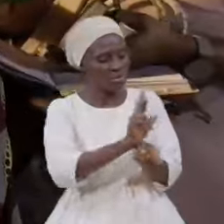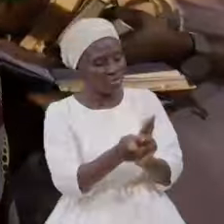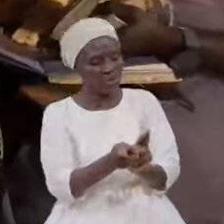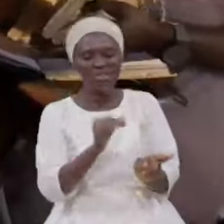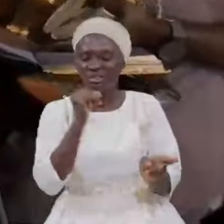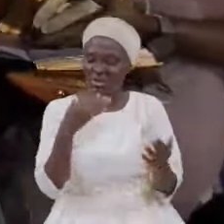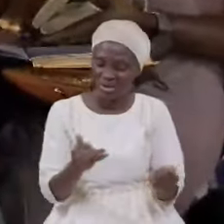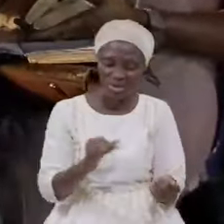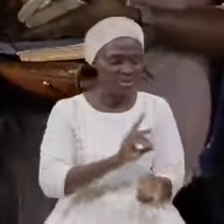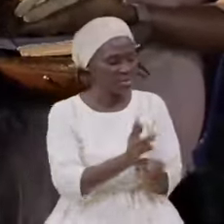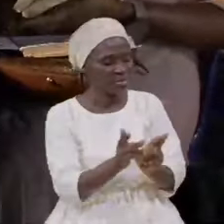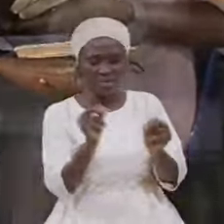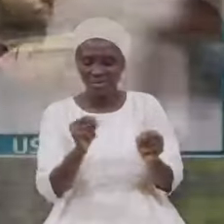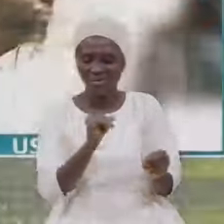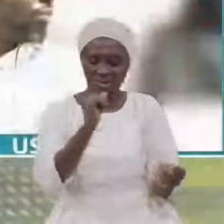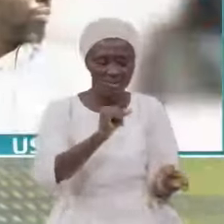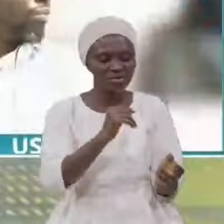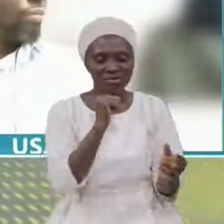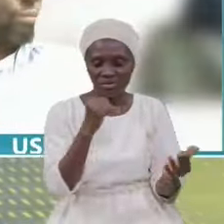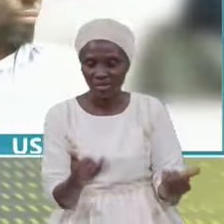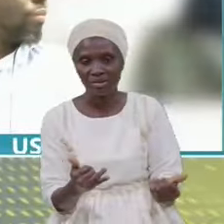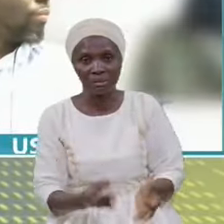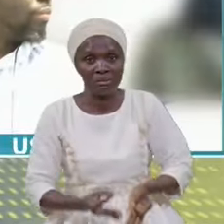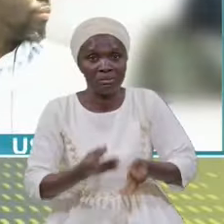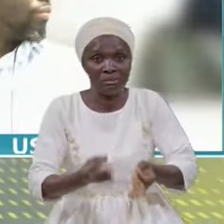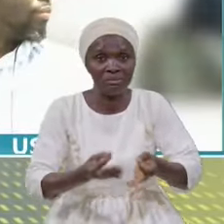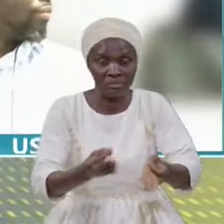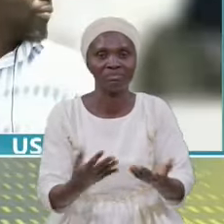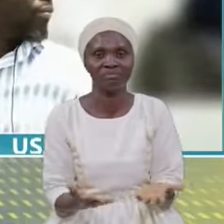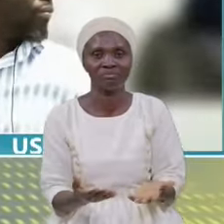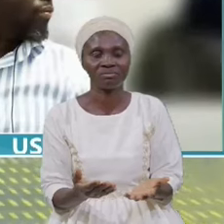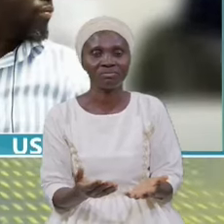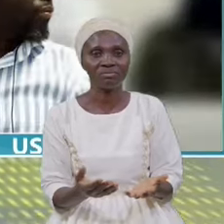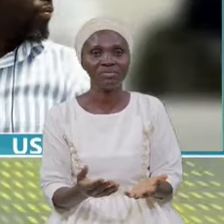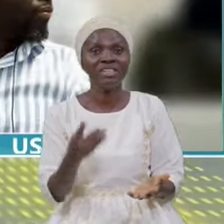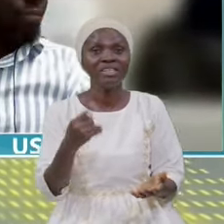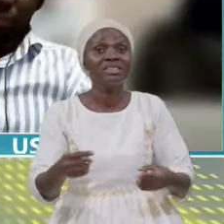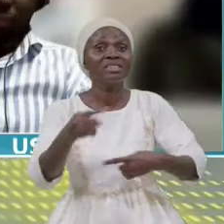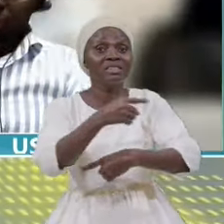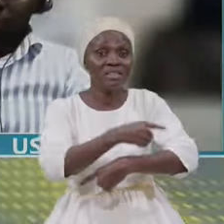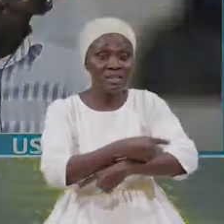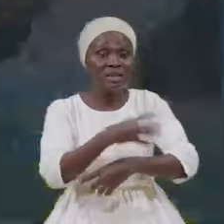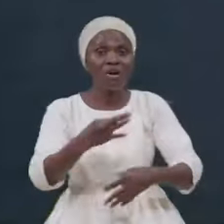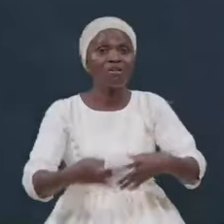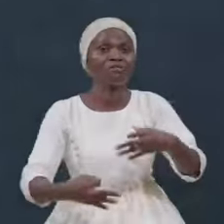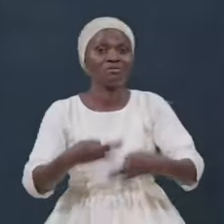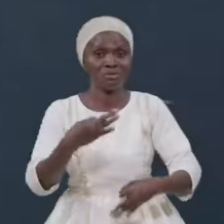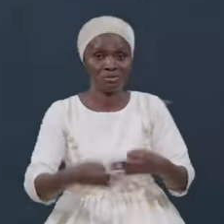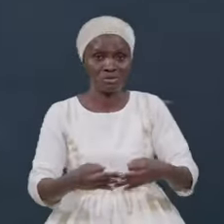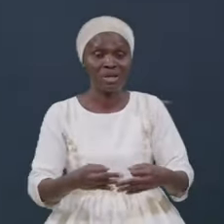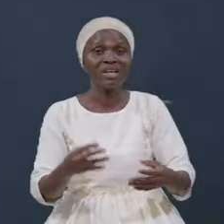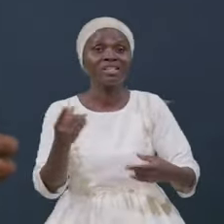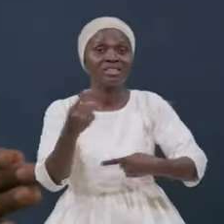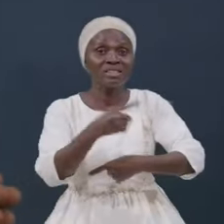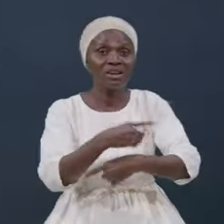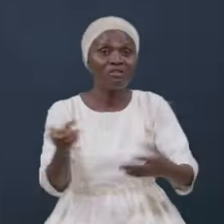du retour à Dieu. Pour le compte rendu. Ça peut arriver à tout moment.